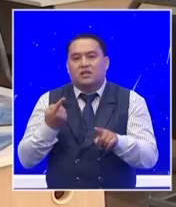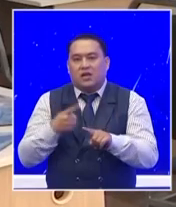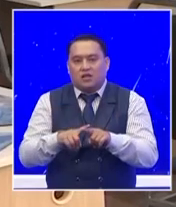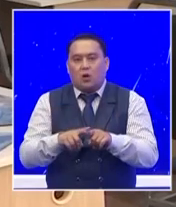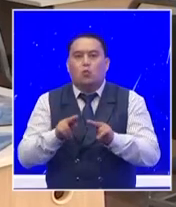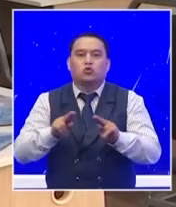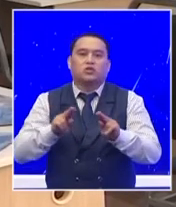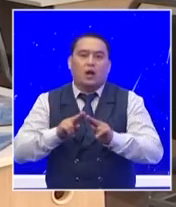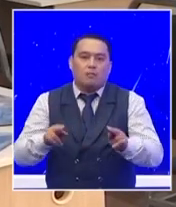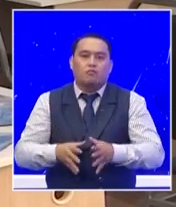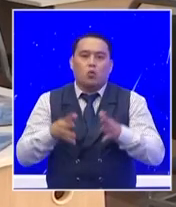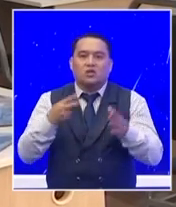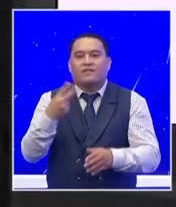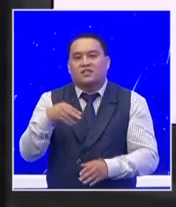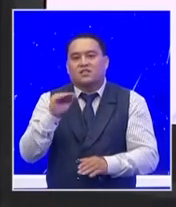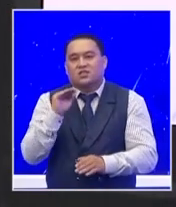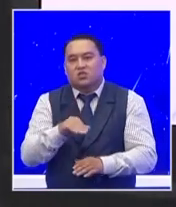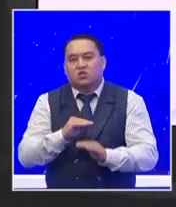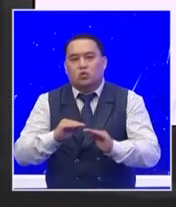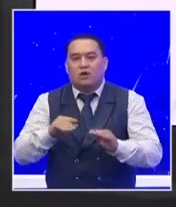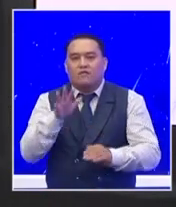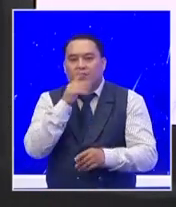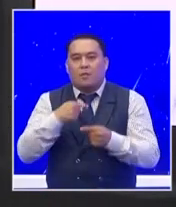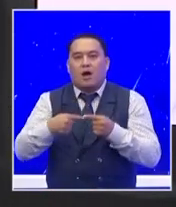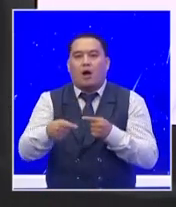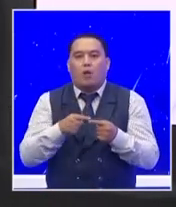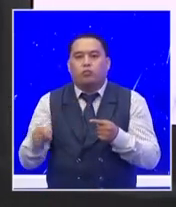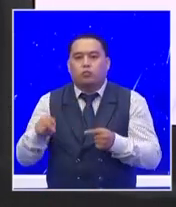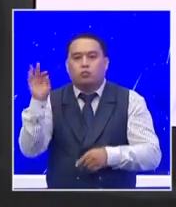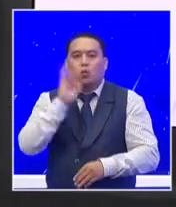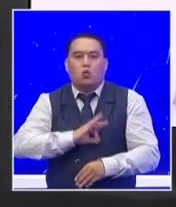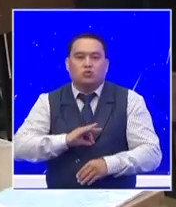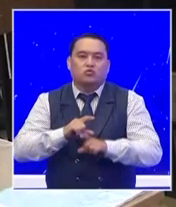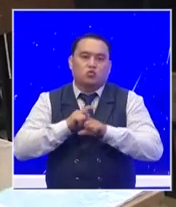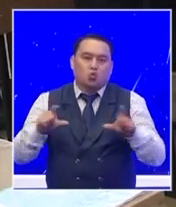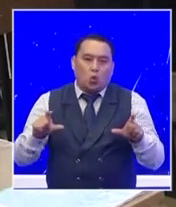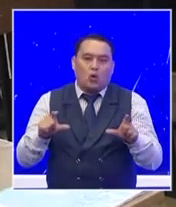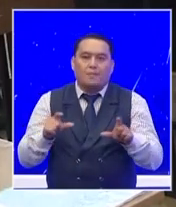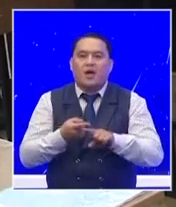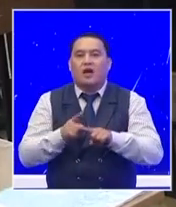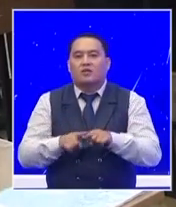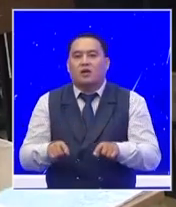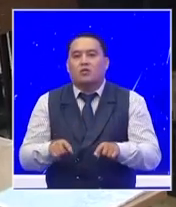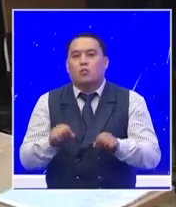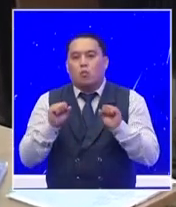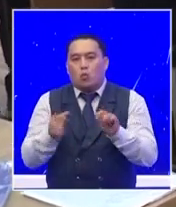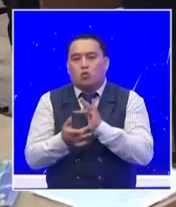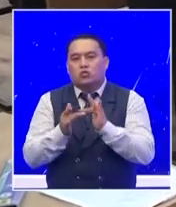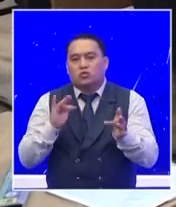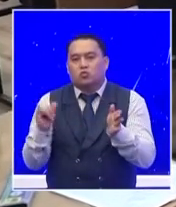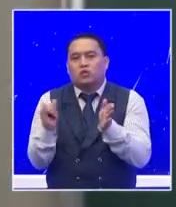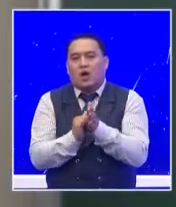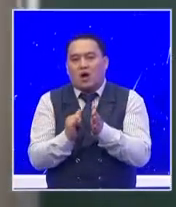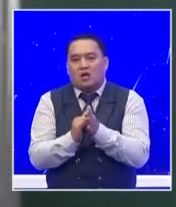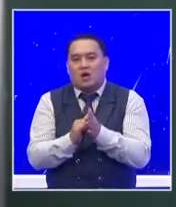и педагогам. Больше 20 тысяч учителей на время дистанционки будут пользоваться школьным имуществом. В открытом доступе будут размещены